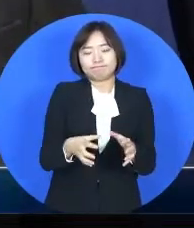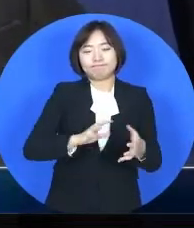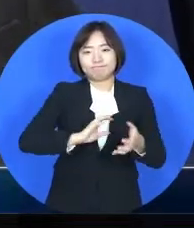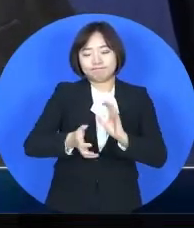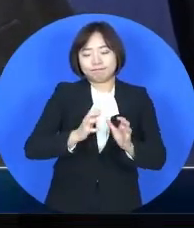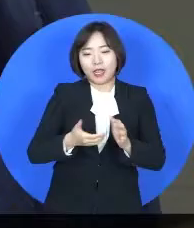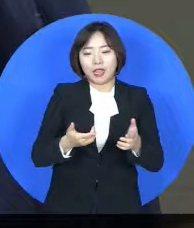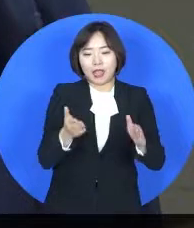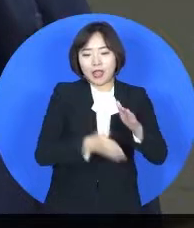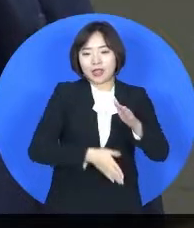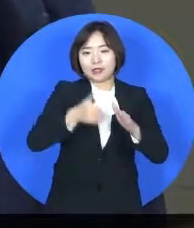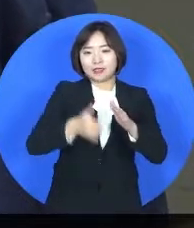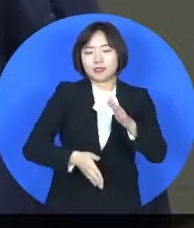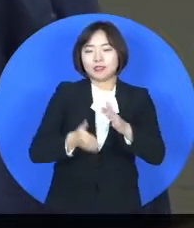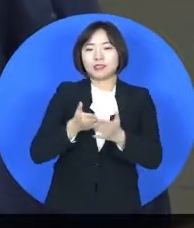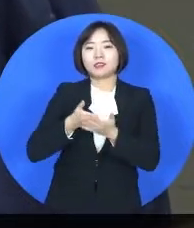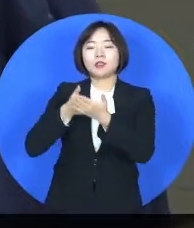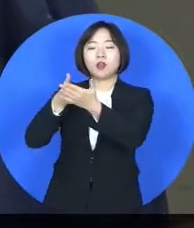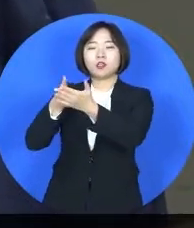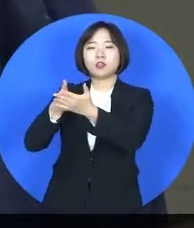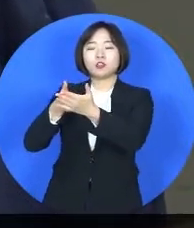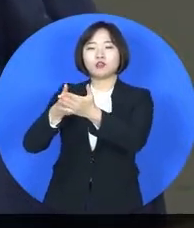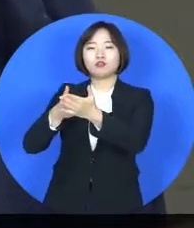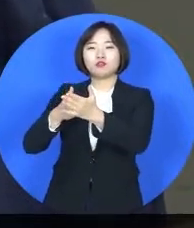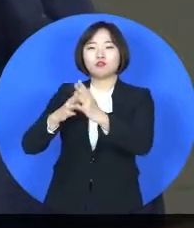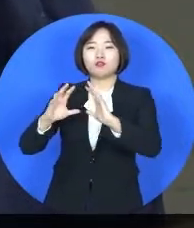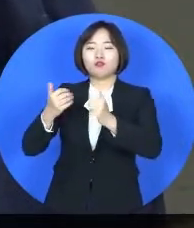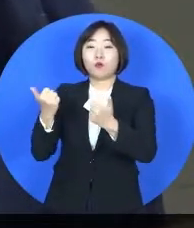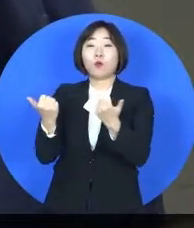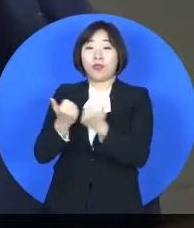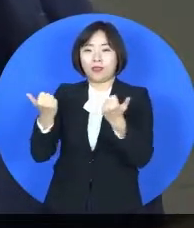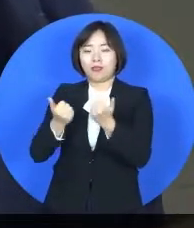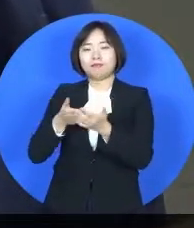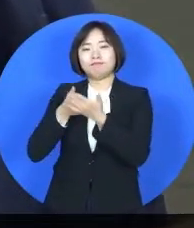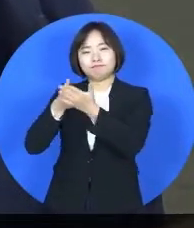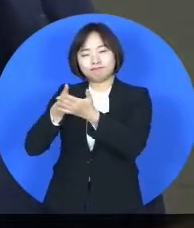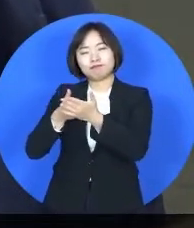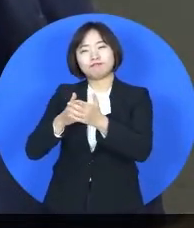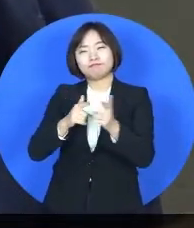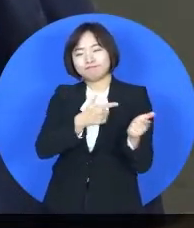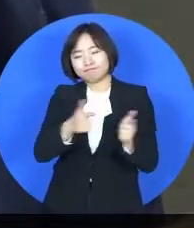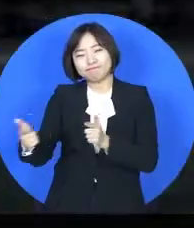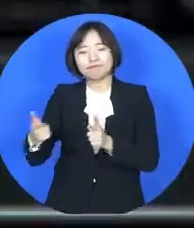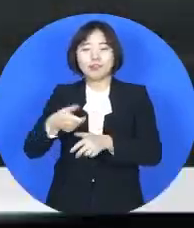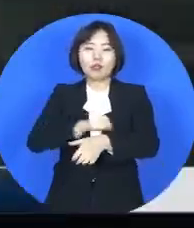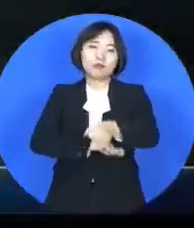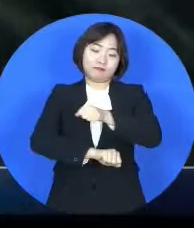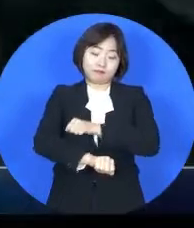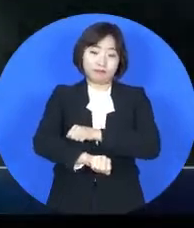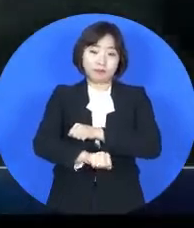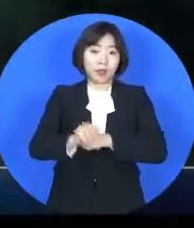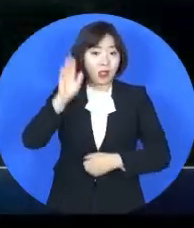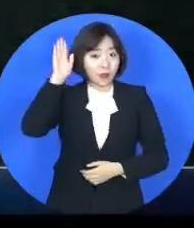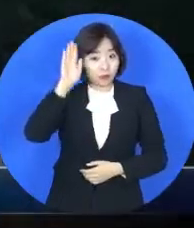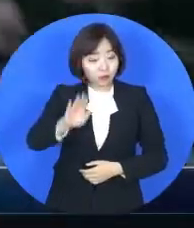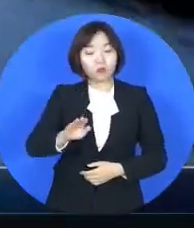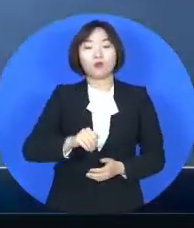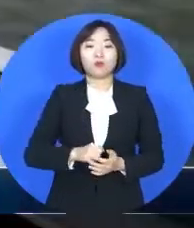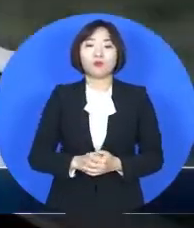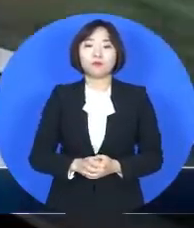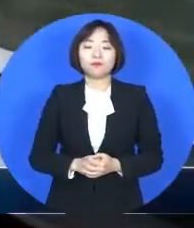실무협의회를 구성하고 공동 건의문을 국회에 제출하는 등의 적극적인 노력을 펼쳐왔는데요. 앞으로 시는